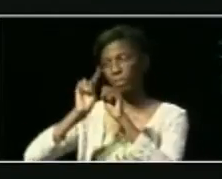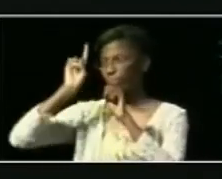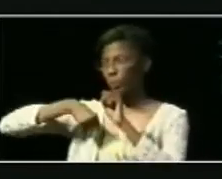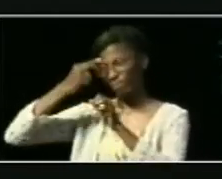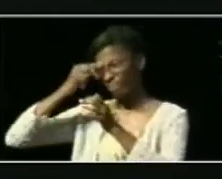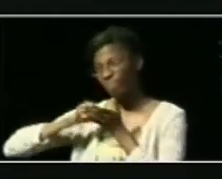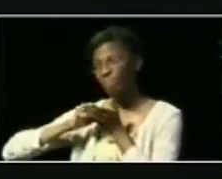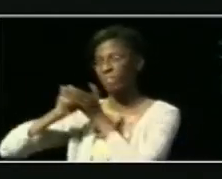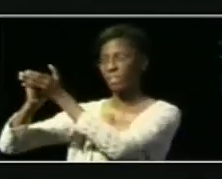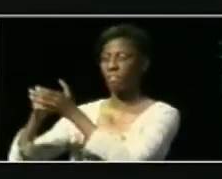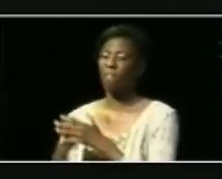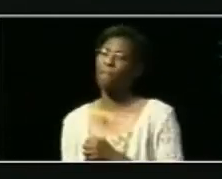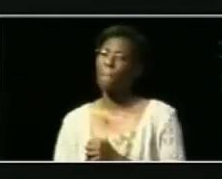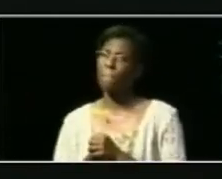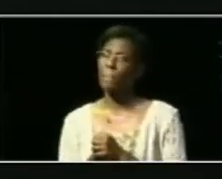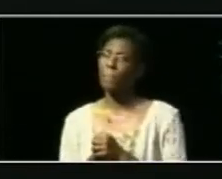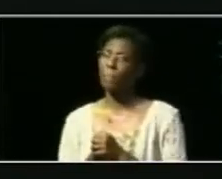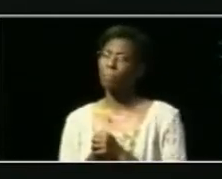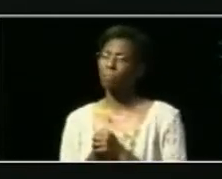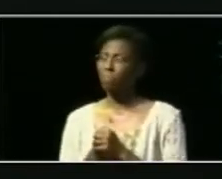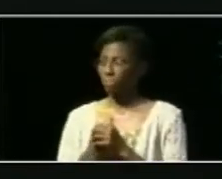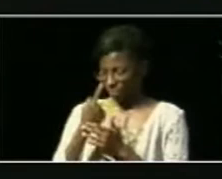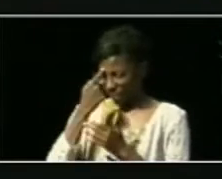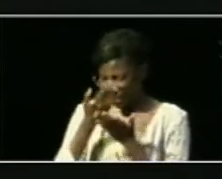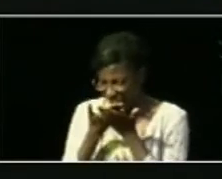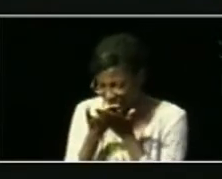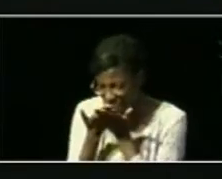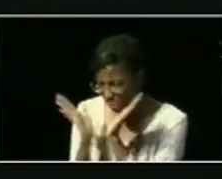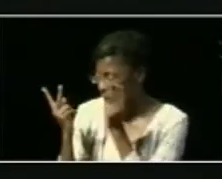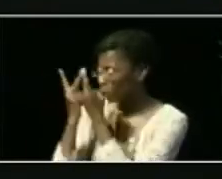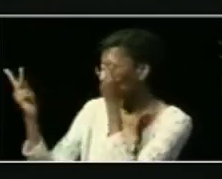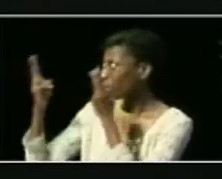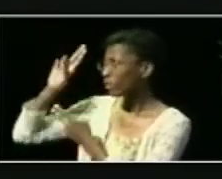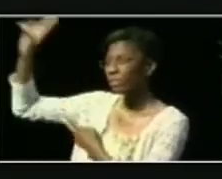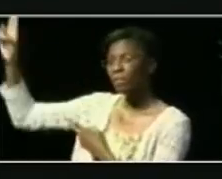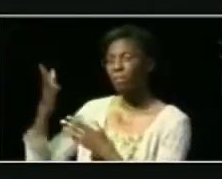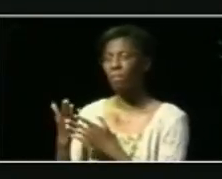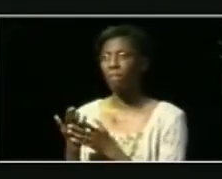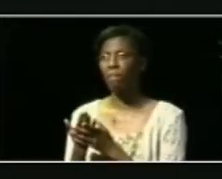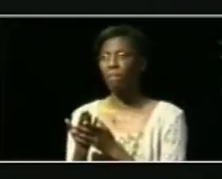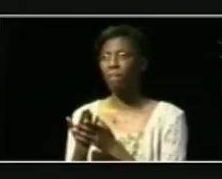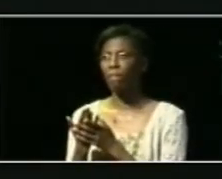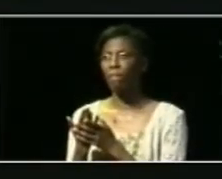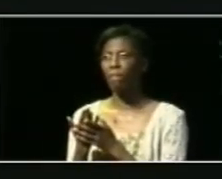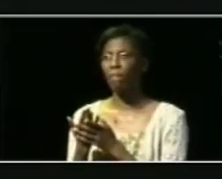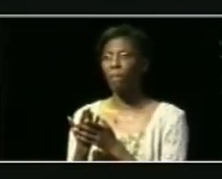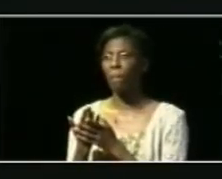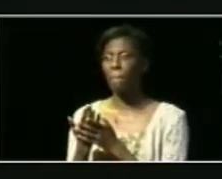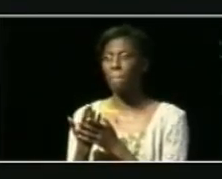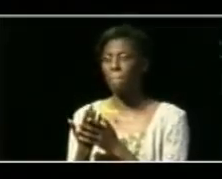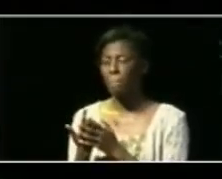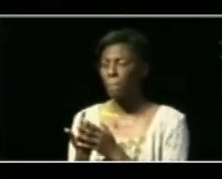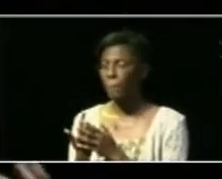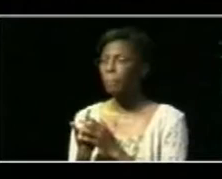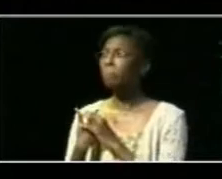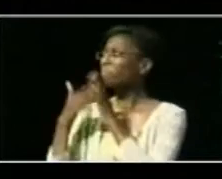fidèles. Humble yourselves before God. Humiliez-vous devant le Seigneur. Plead with the Holy Spirit to enter into your heart